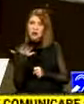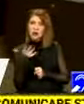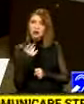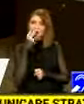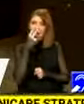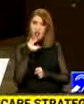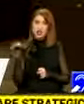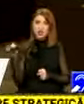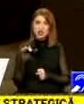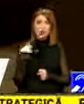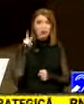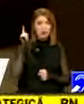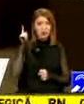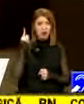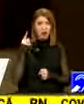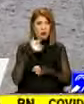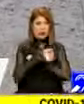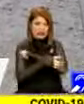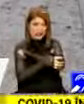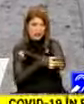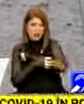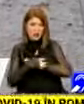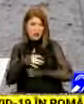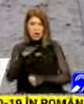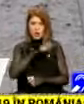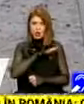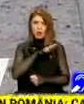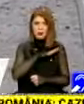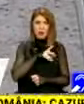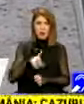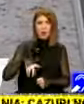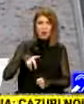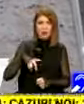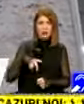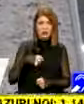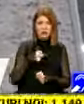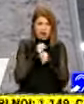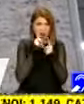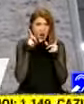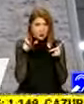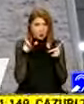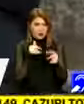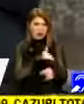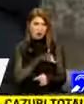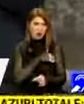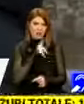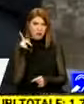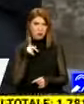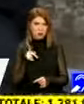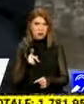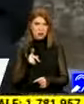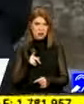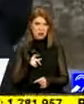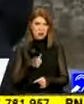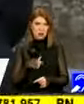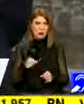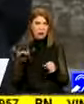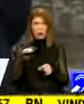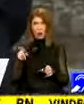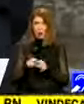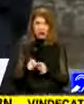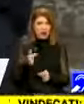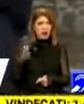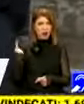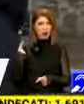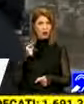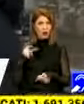și pe copiii afgani. Sărăcia și pericolul în care își duc zilele i-au impresionat pe elevii buzoieni. Sunt copii ca și noi și ar